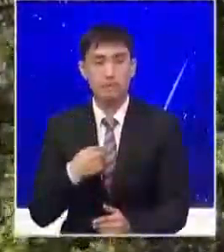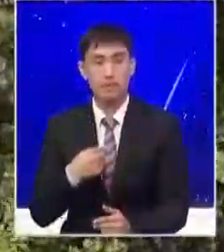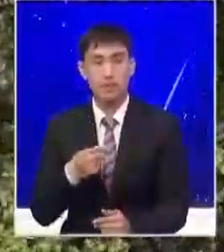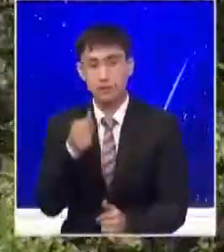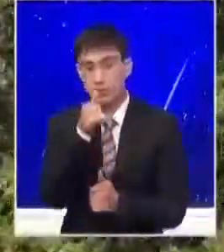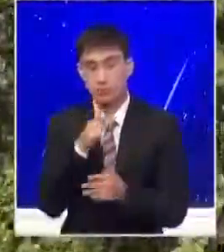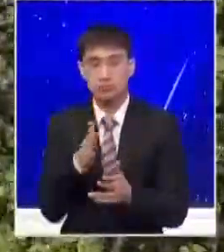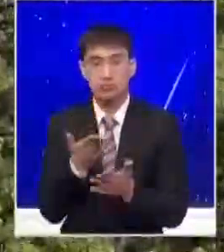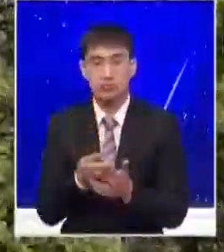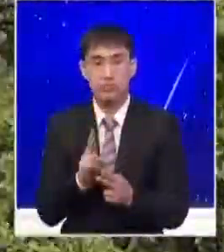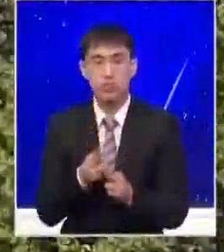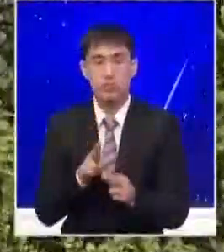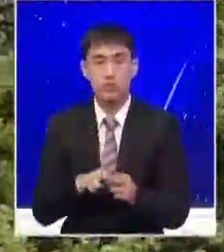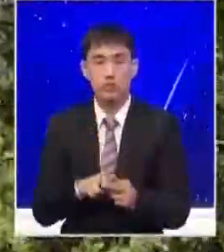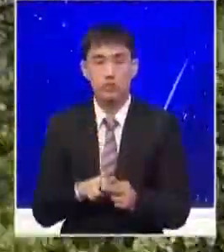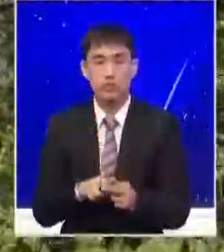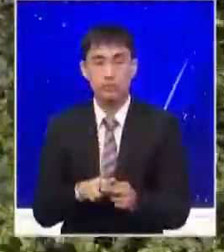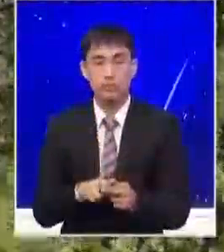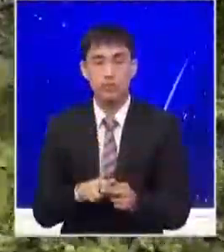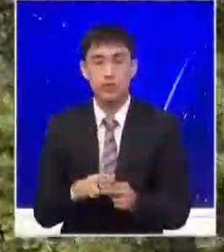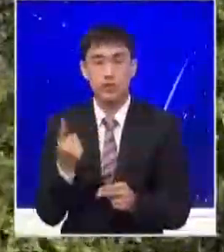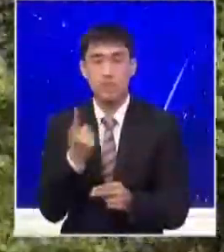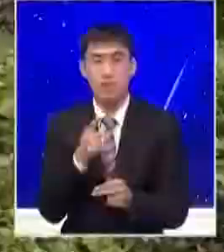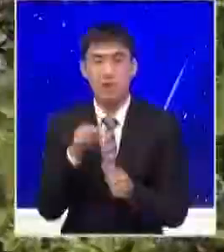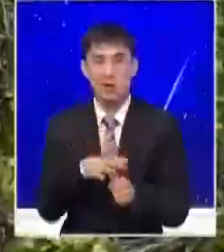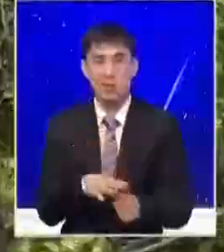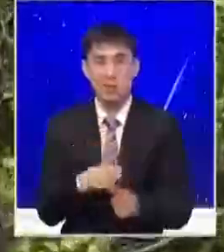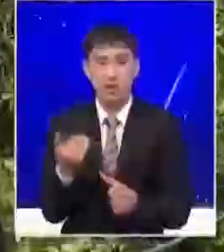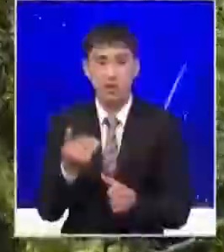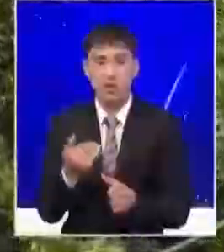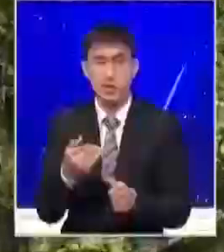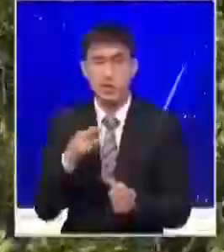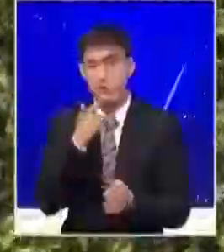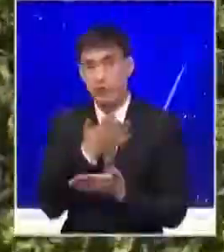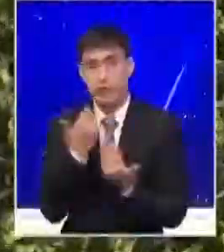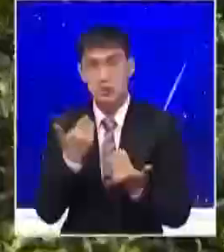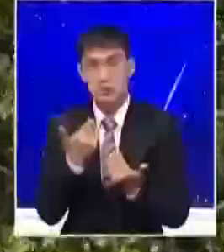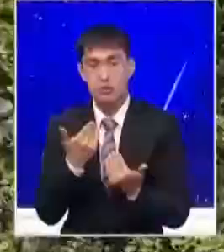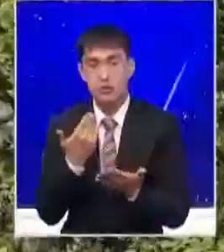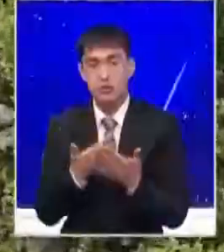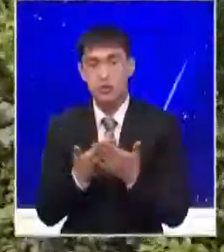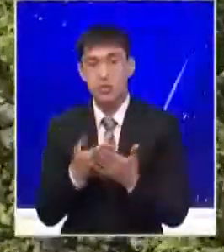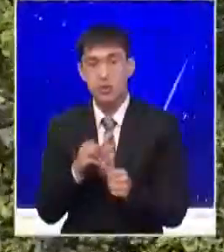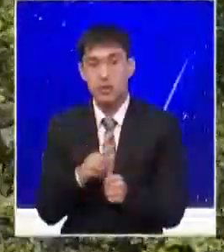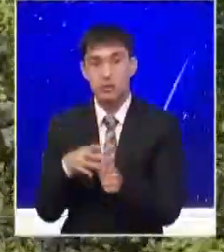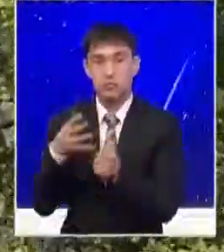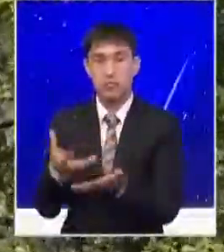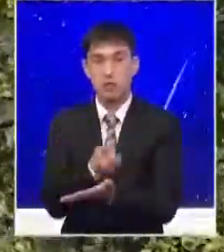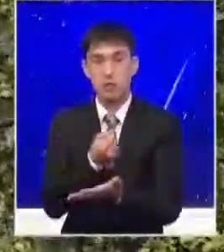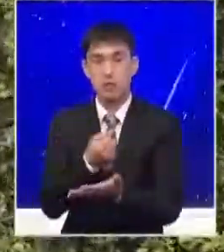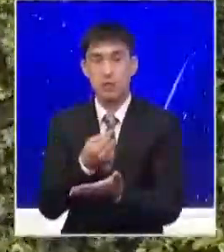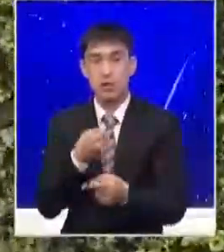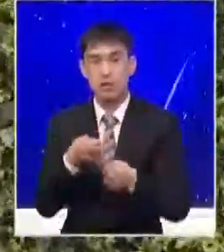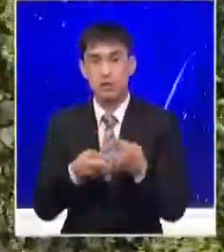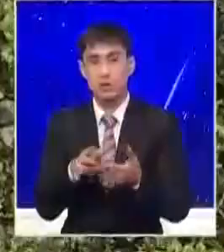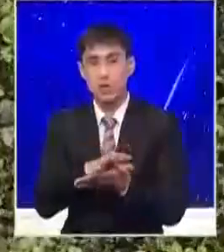по душе, потому что, ну, во-первых, грибники, они урона не приносят грибам. Грибник, он гриб сорвал, грибница от